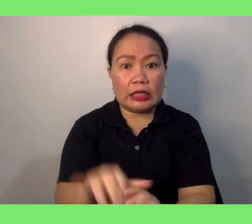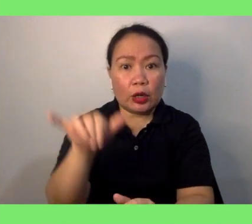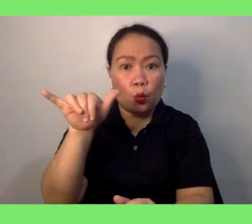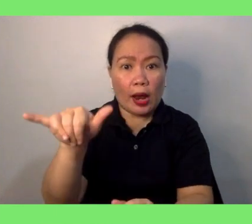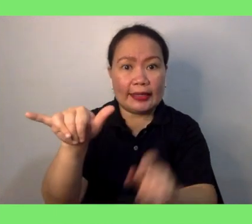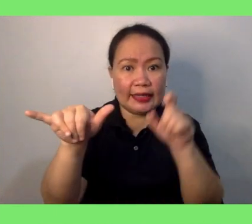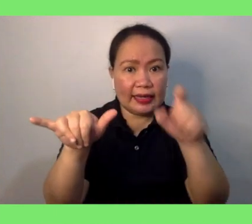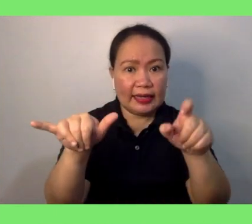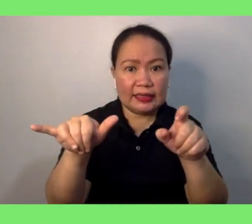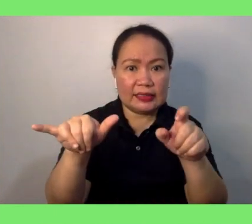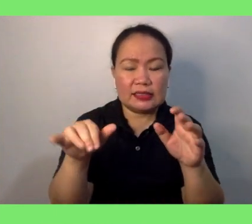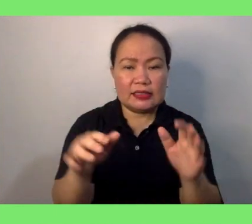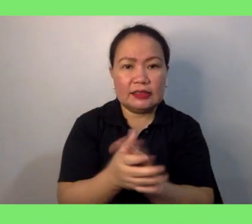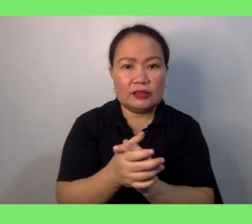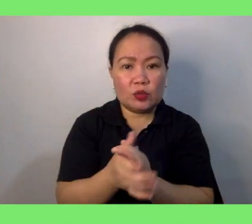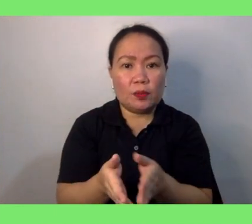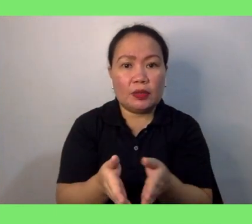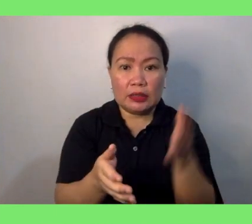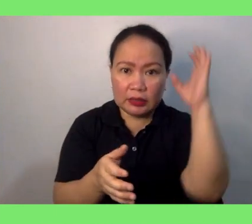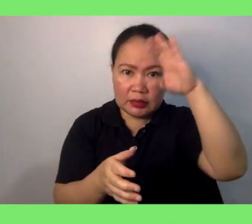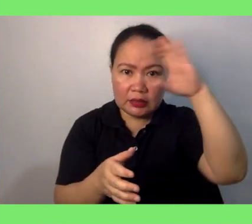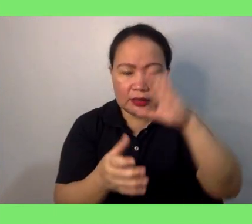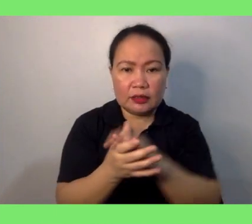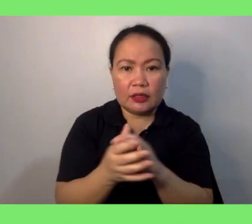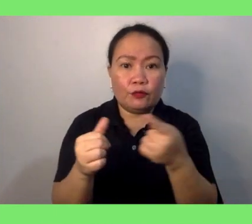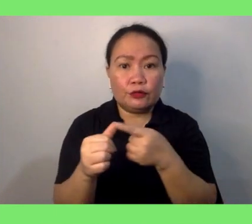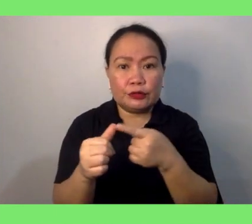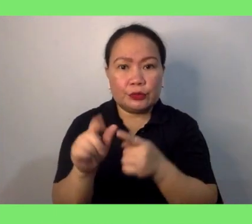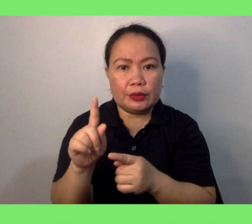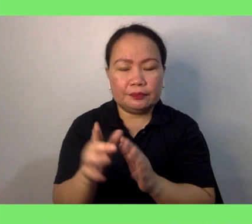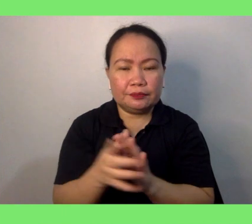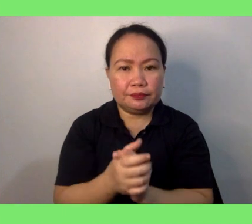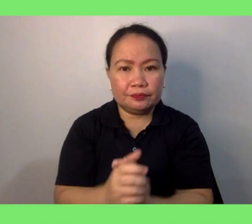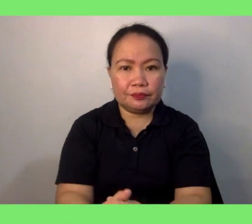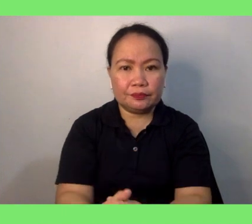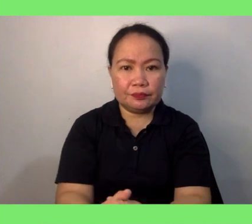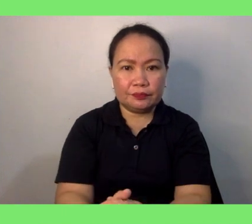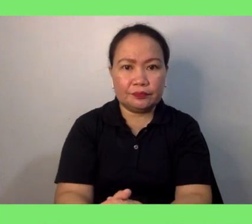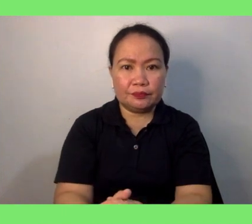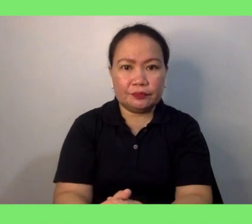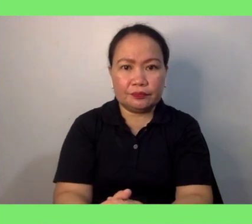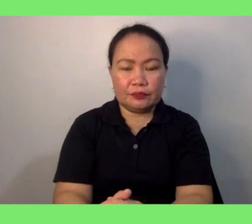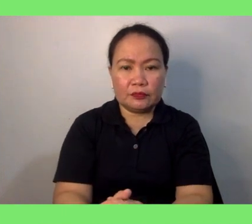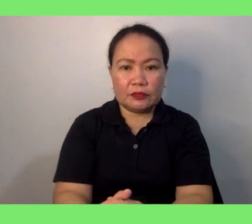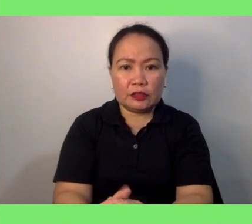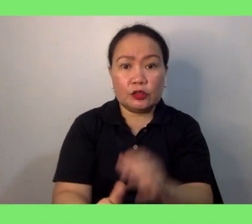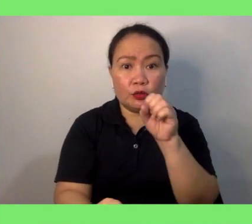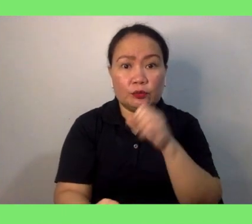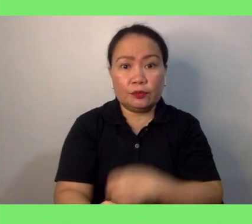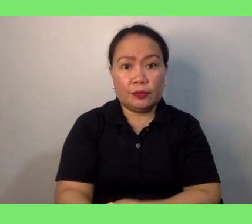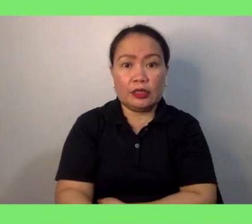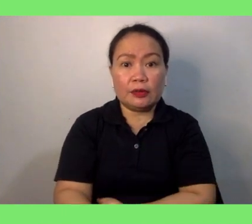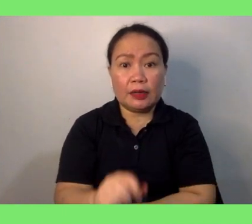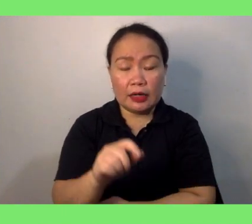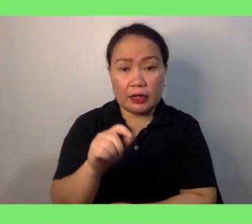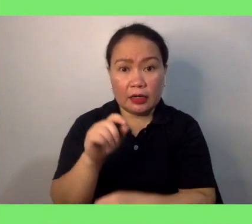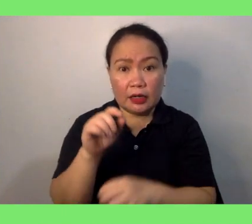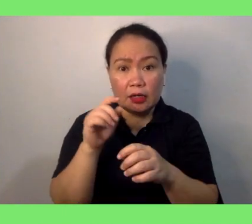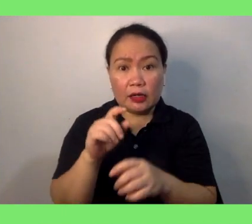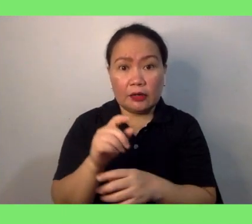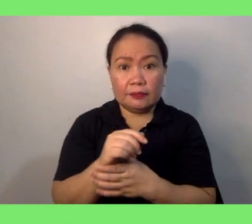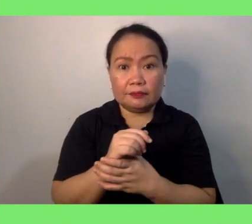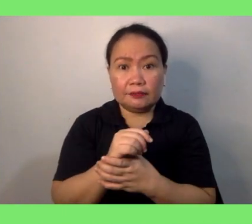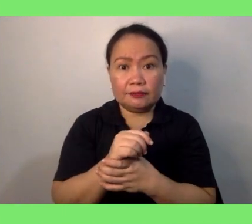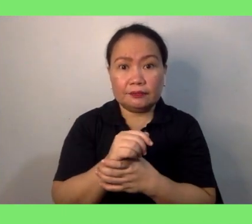hahanapin natin. So, let's have the first one. Okay. So, para makuha natin si angle Y, pwede